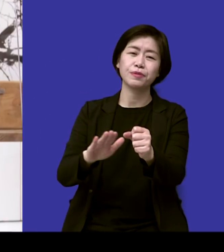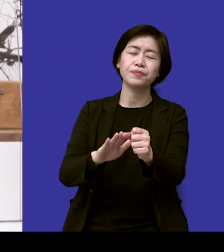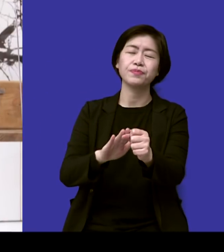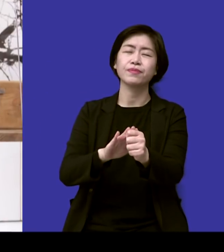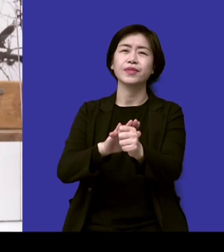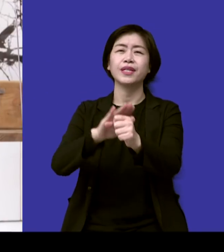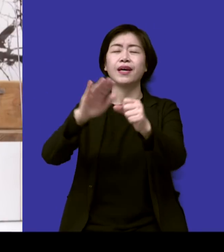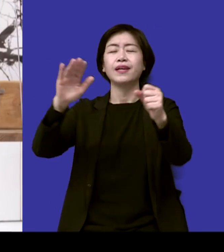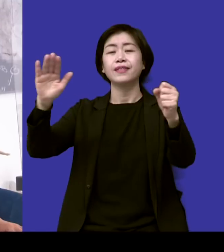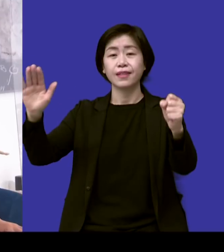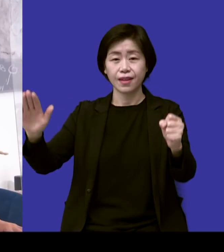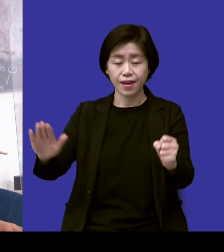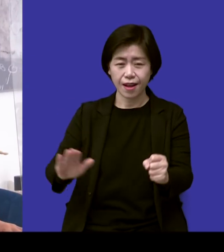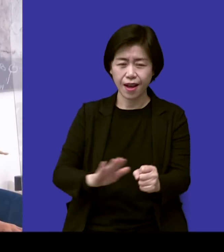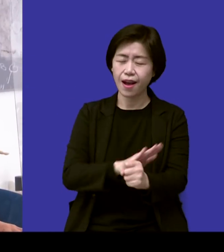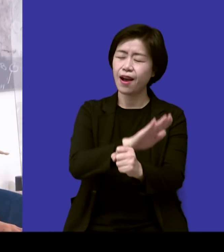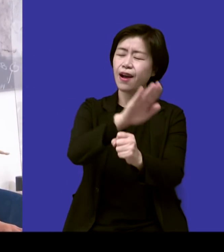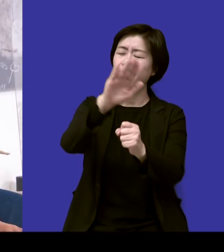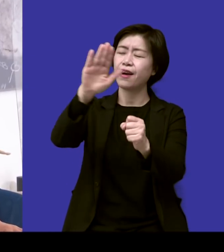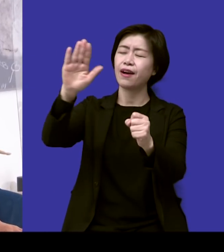사랑